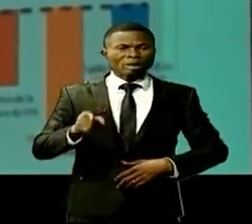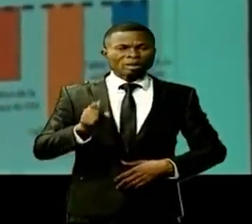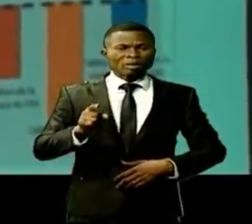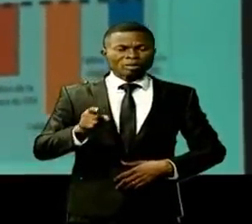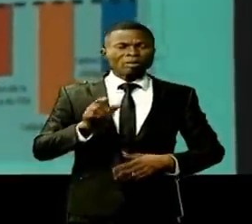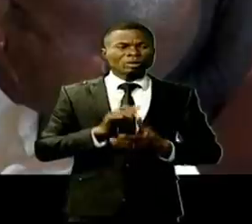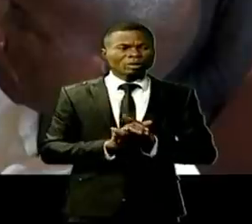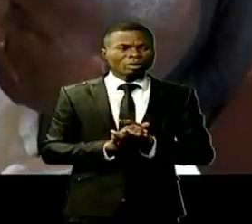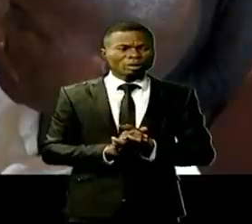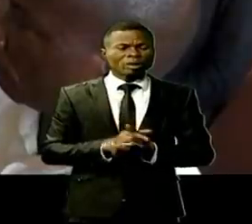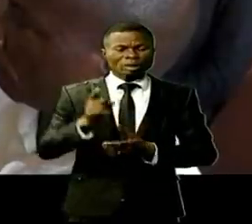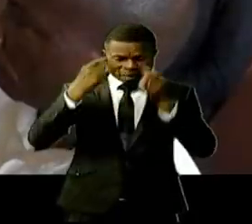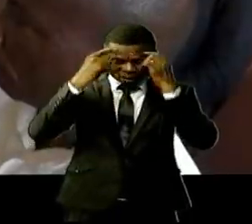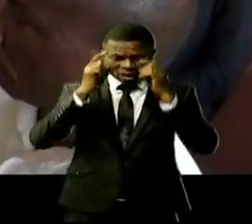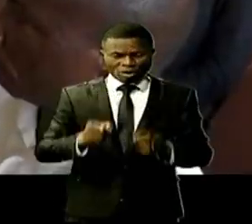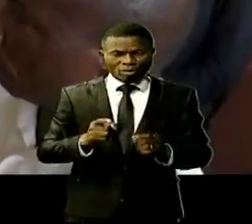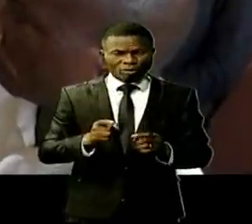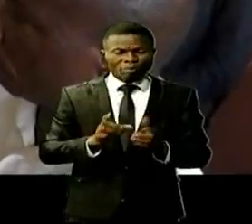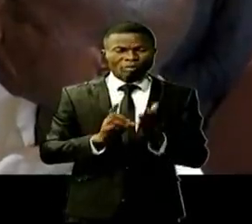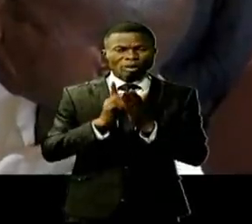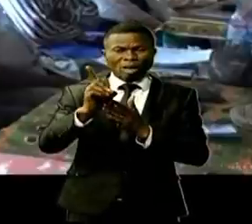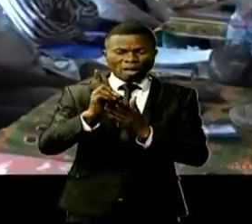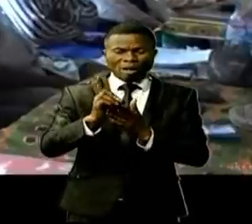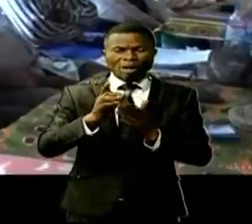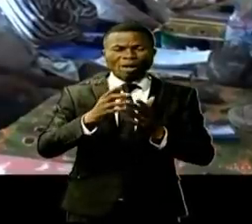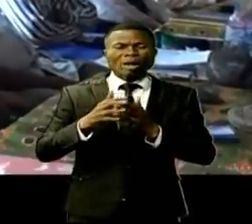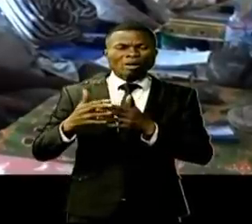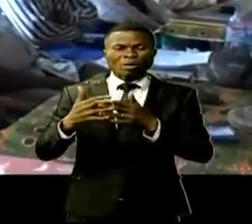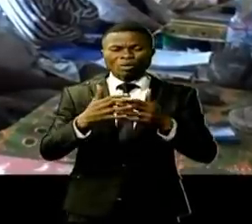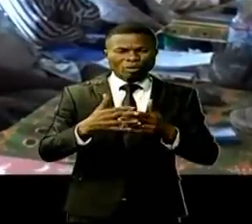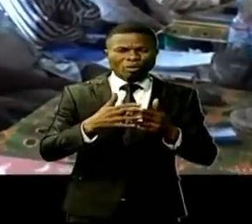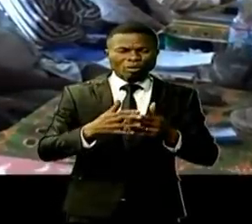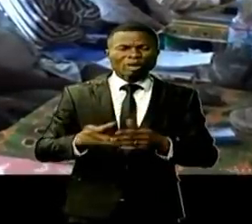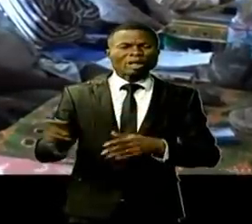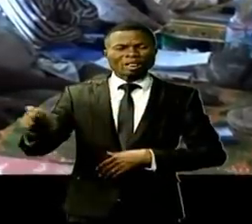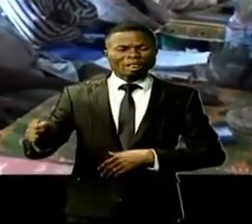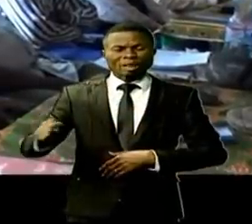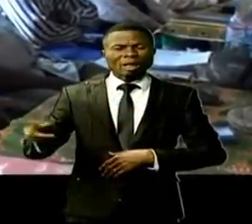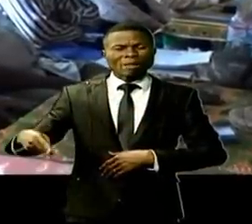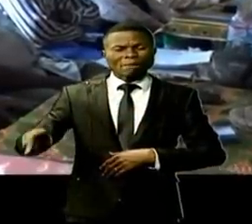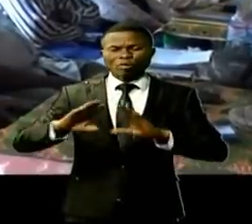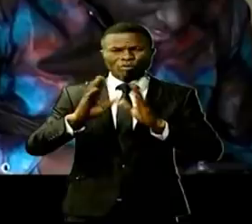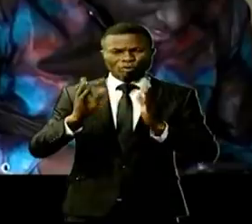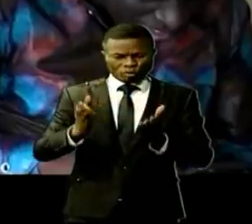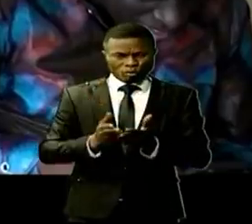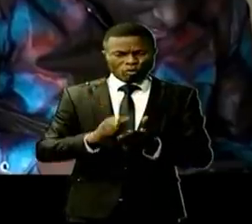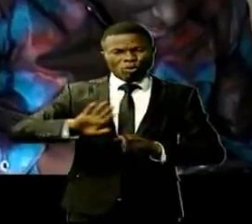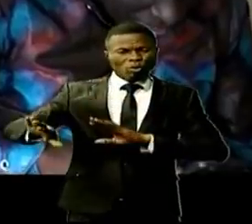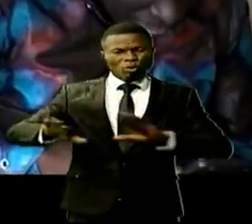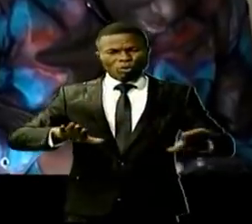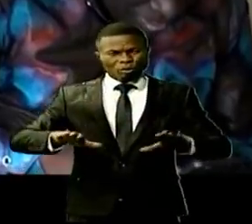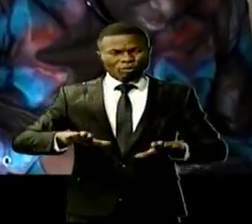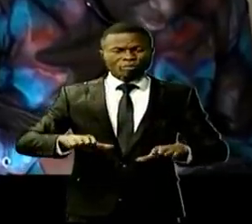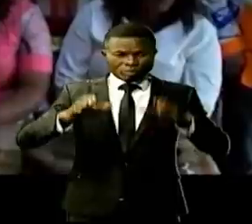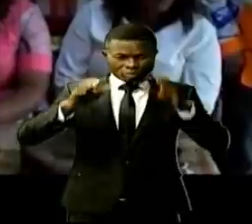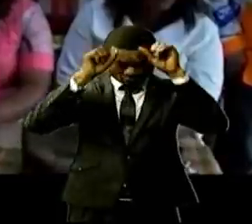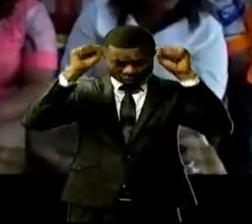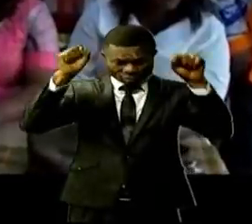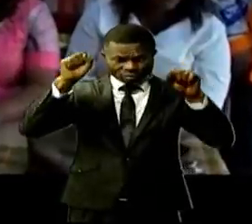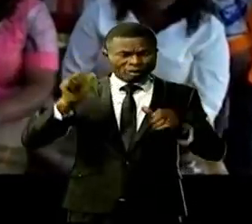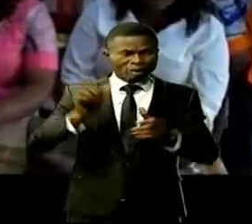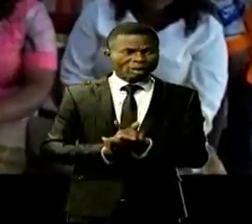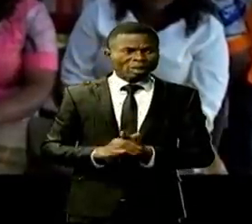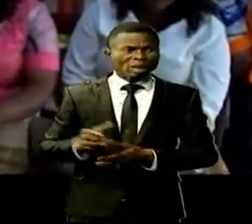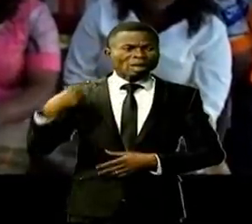Tshisekedi Tshilombo, qui tient à un développement harmonieux des entités territoriales décentralisées, le chef de l'exécutif